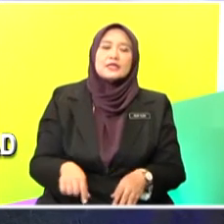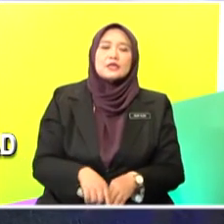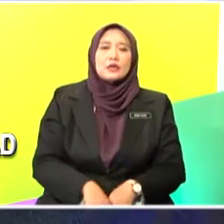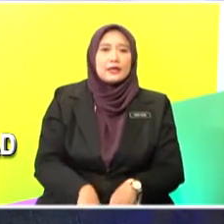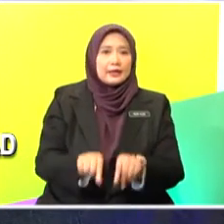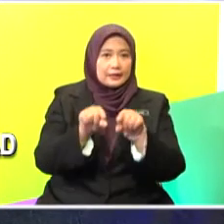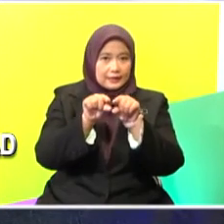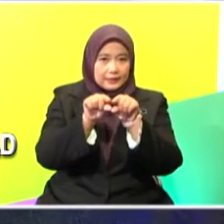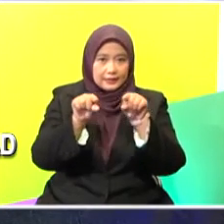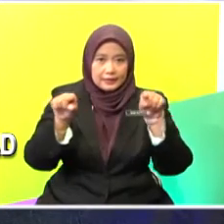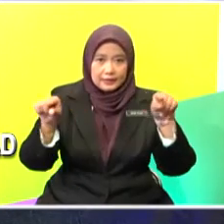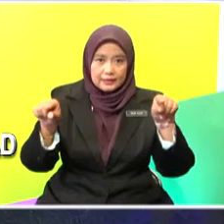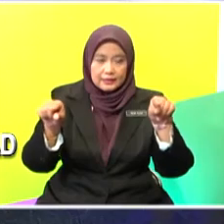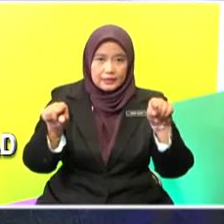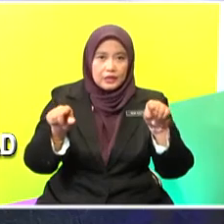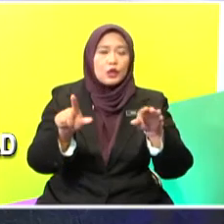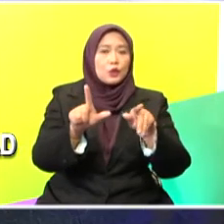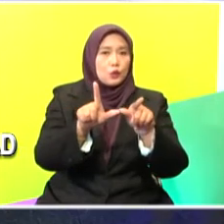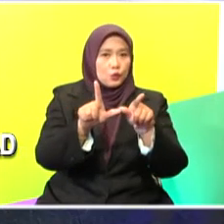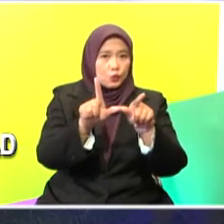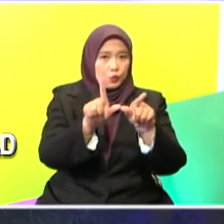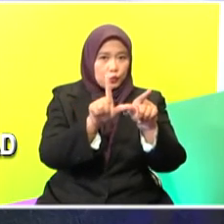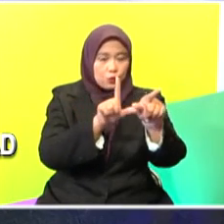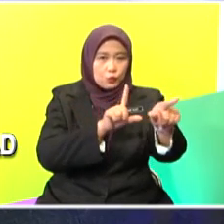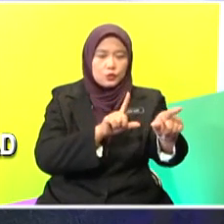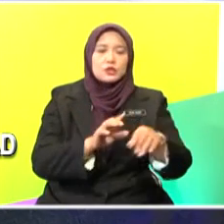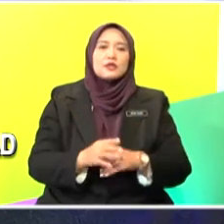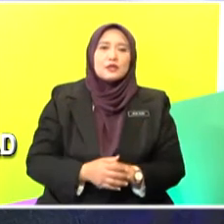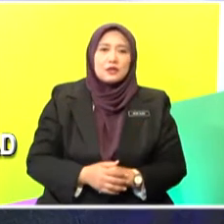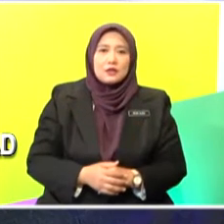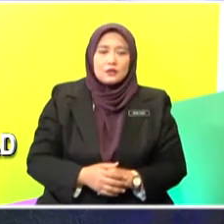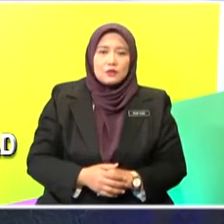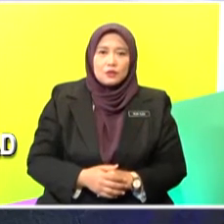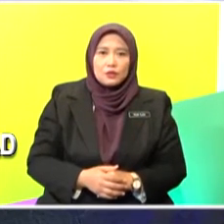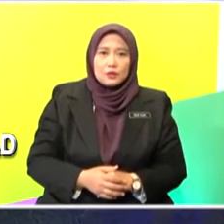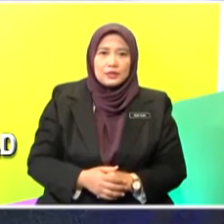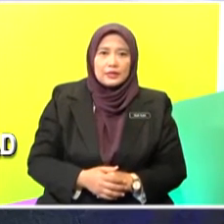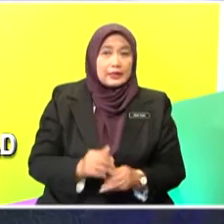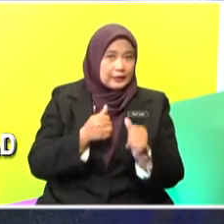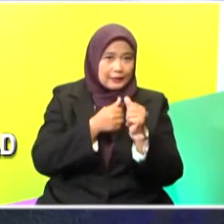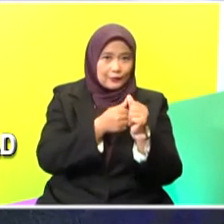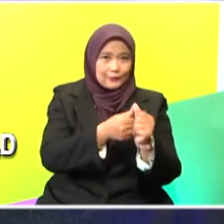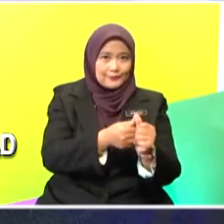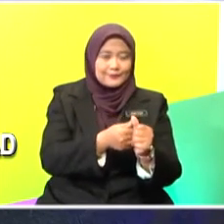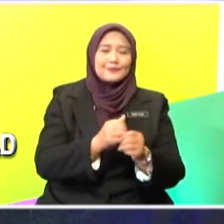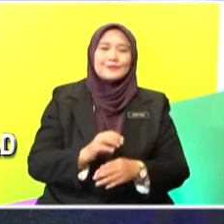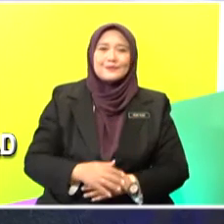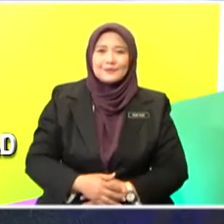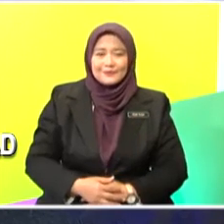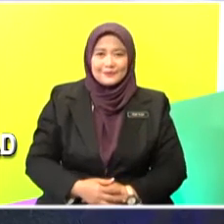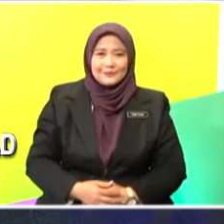je. Okey. Satu jari macam ni. Okey. Garis lurus daripada atas